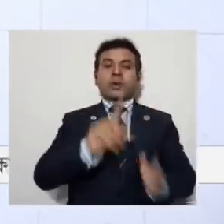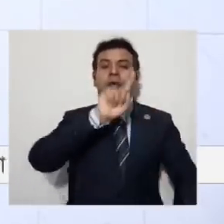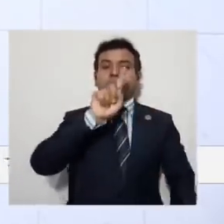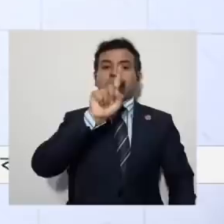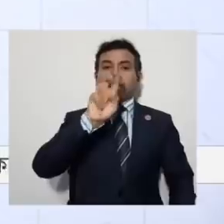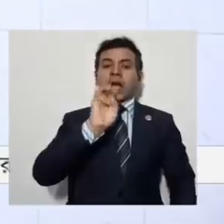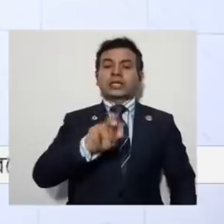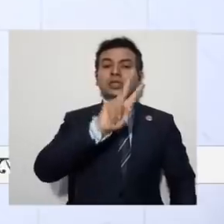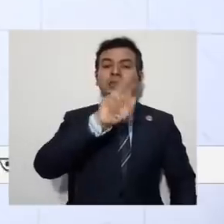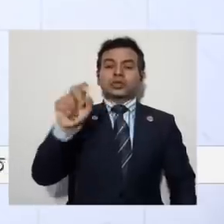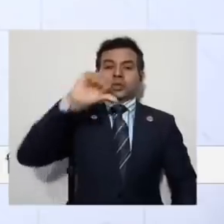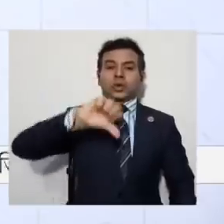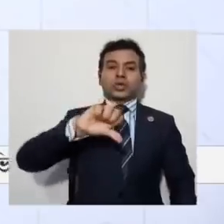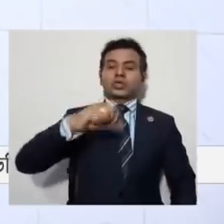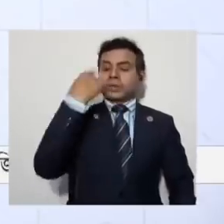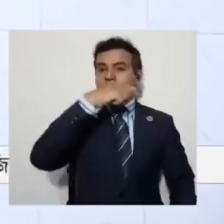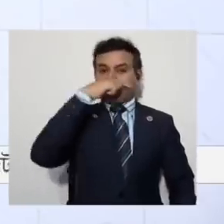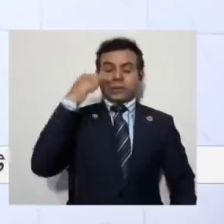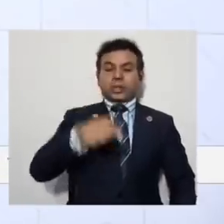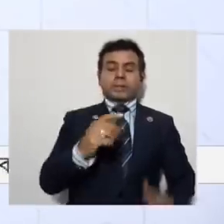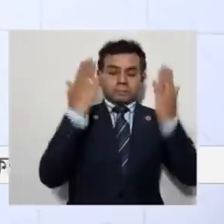সুস্থ হলো 1209 জন।